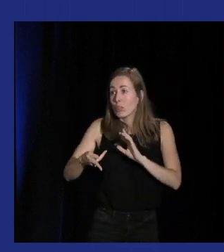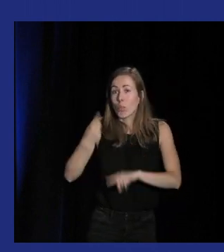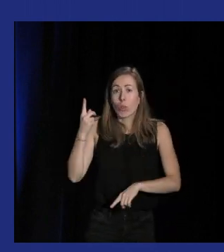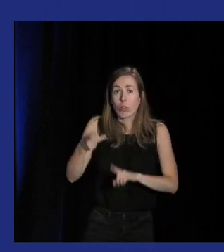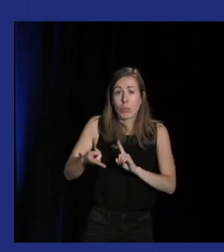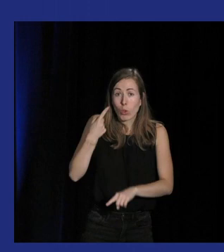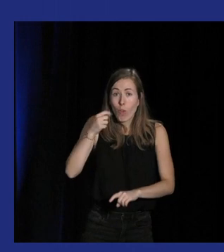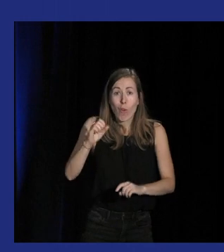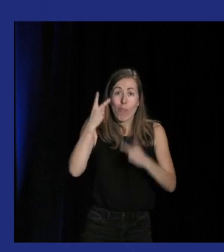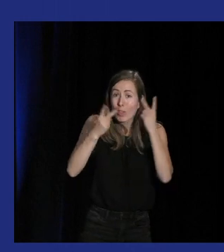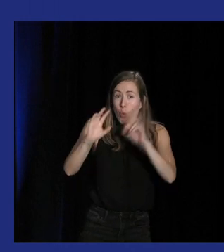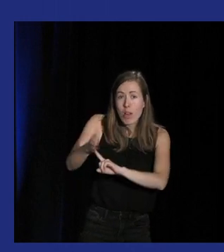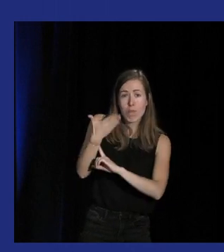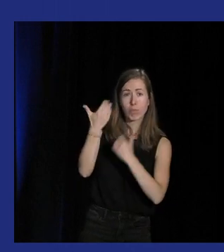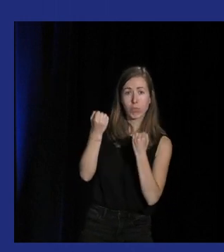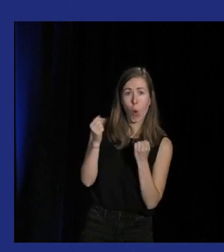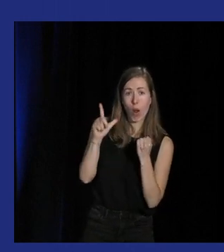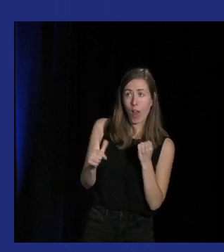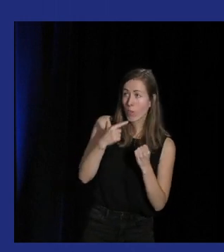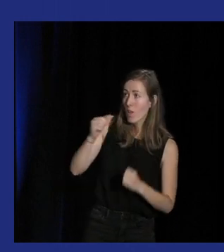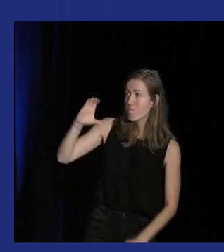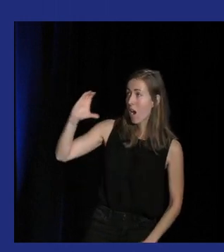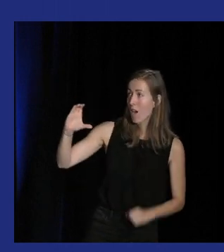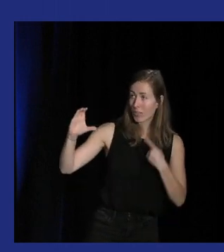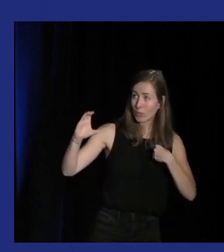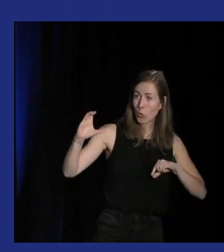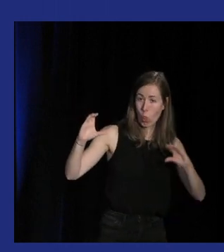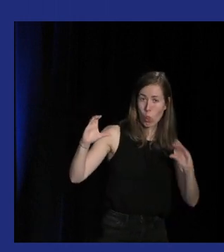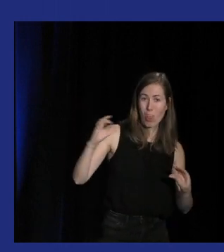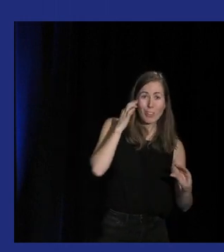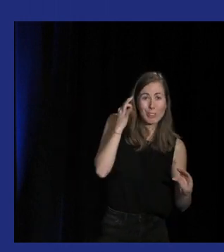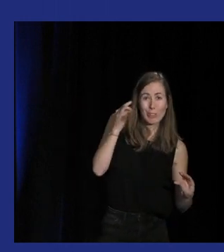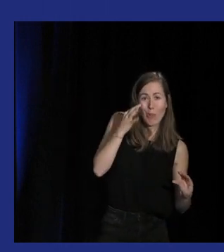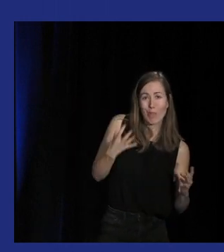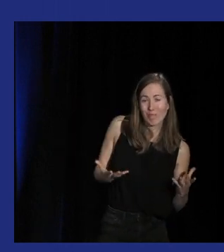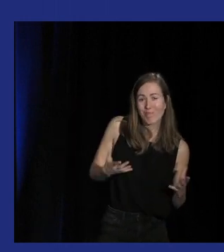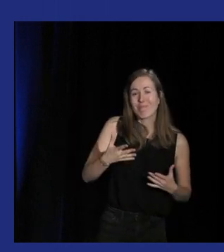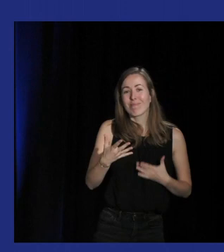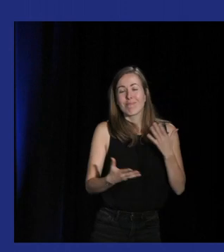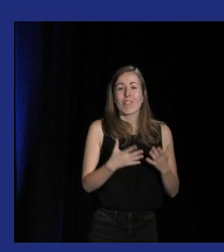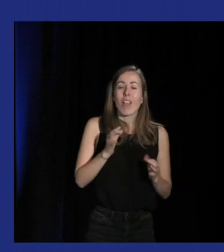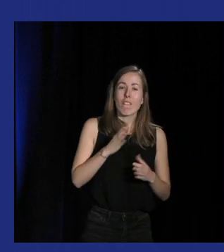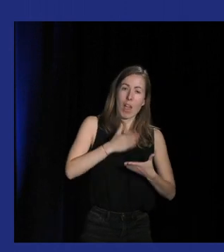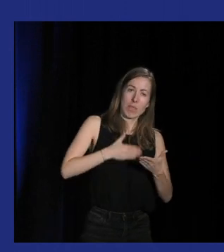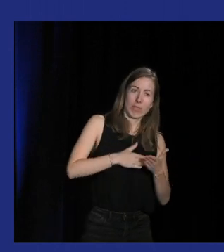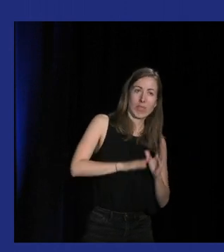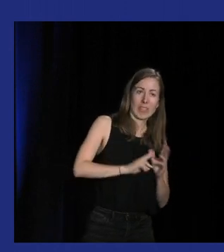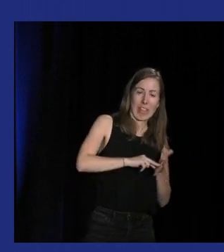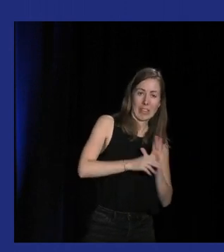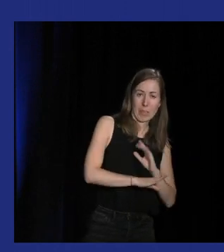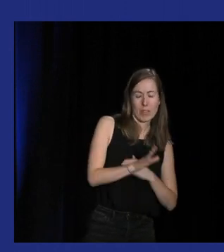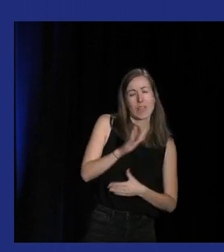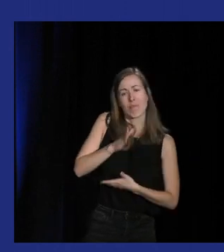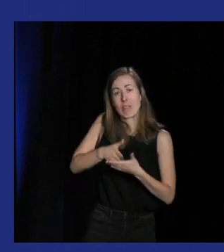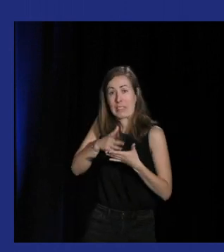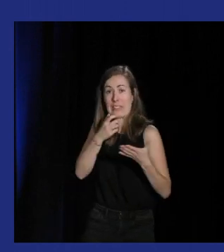jeu s'affiche tout bêtement mais donc la partie technique je vais avoir un quelque chose à dire là-dessus pour la partie artistique en fait c'est